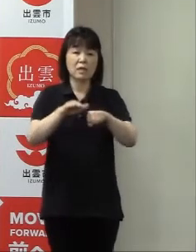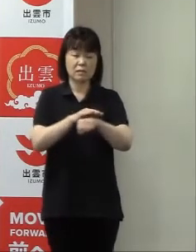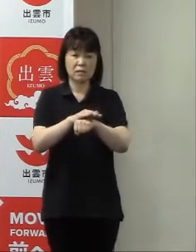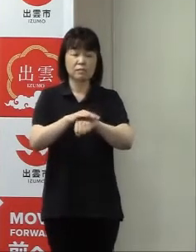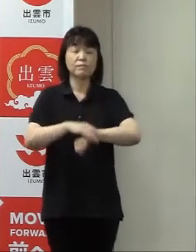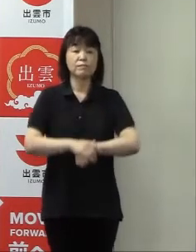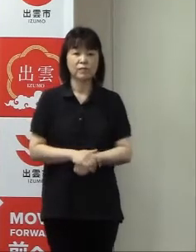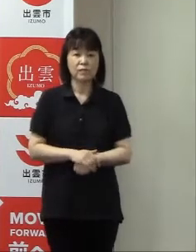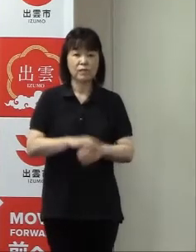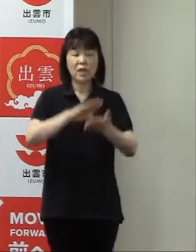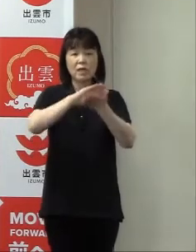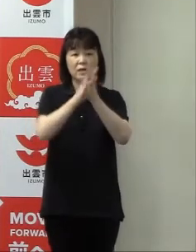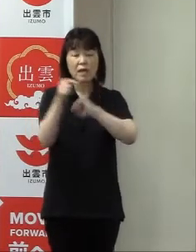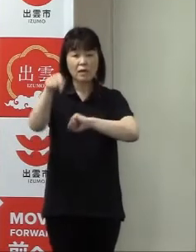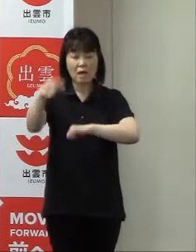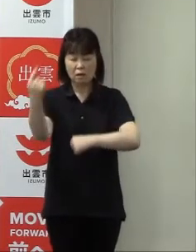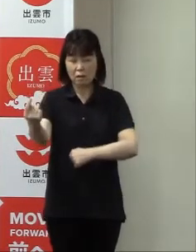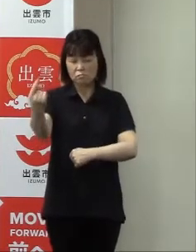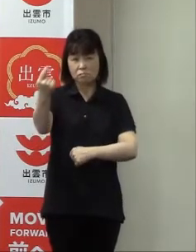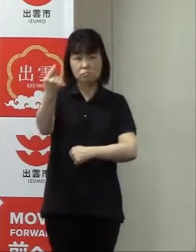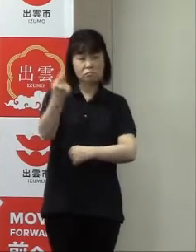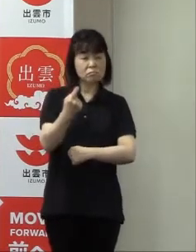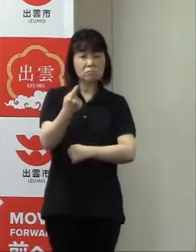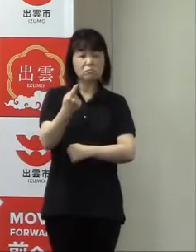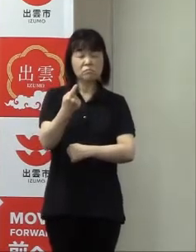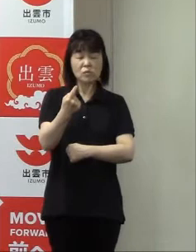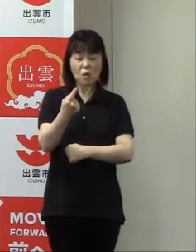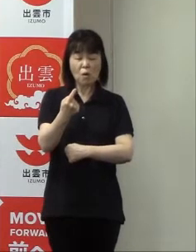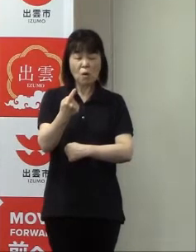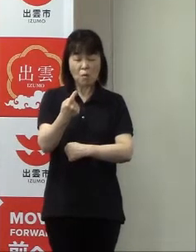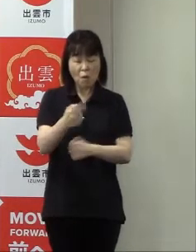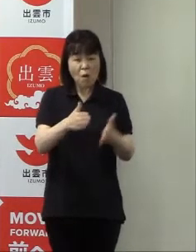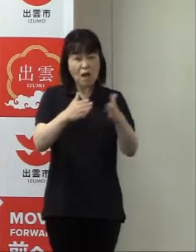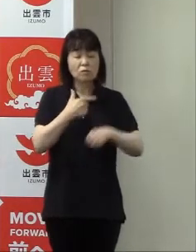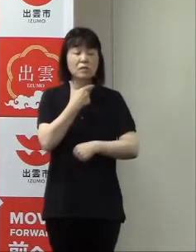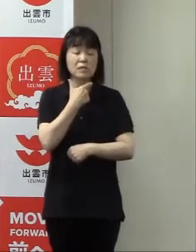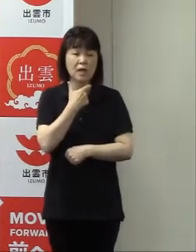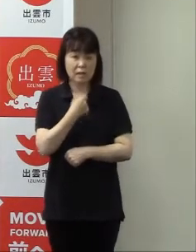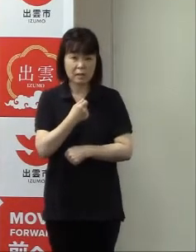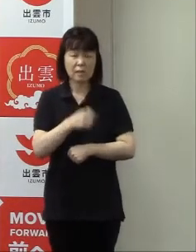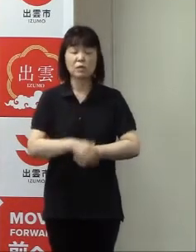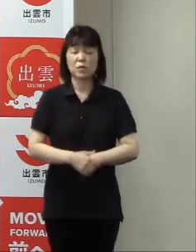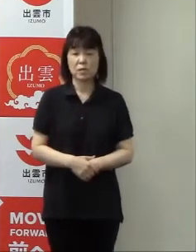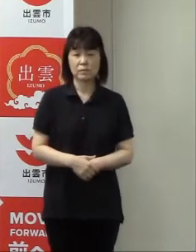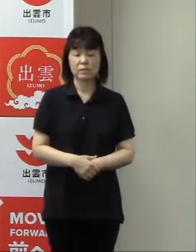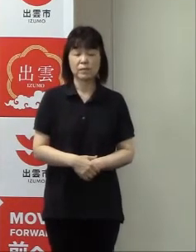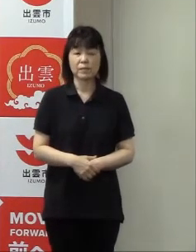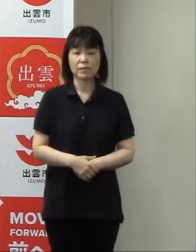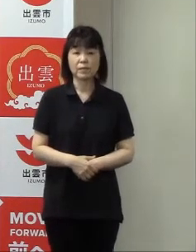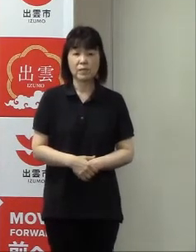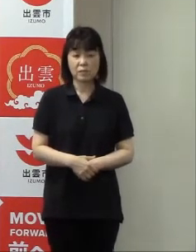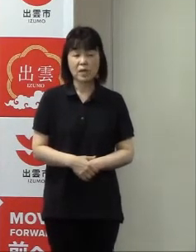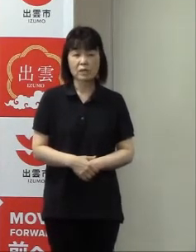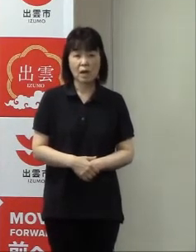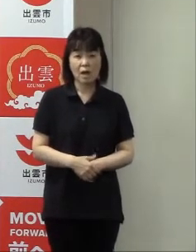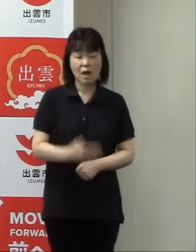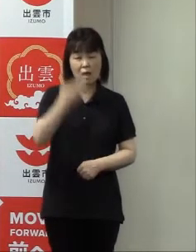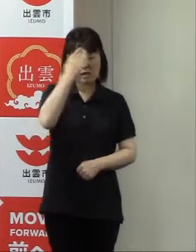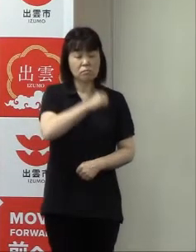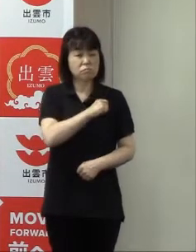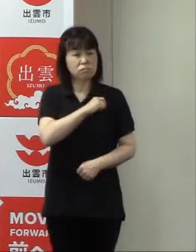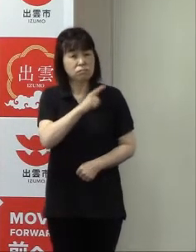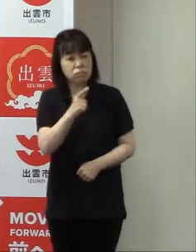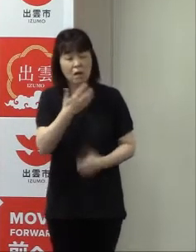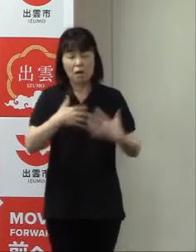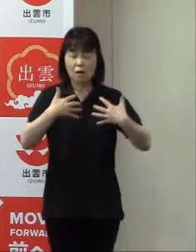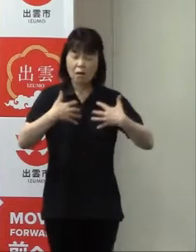け避けるようご検討をお願いをいたします。3つ目に発熱、 倦怠感